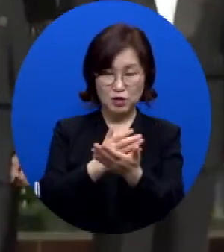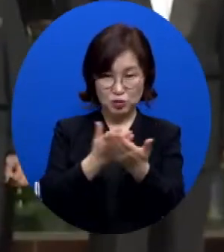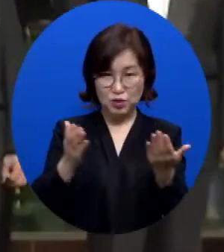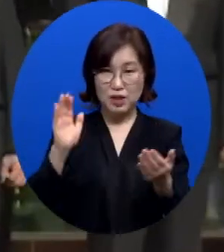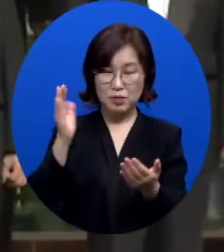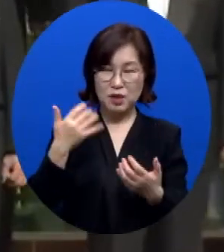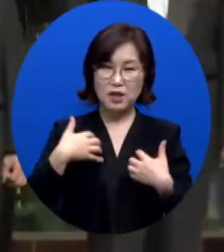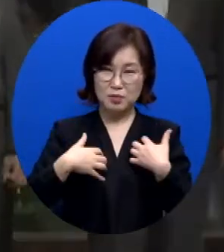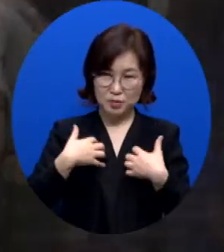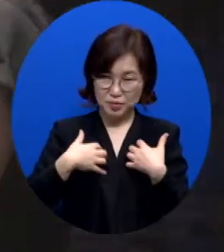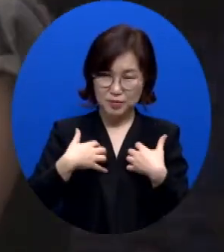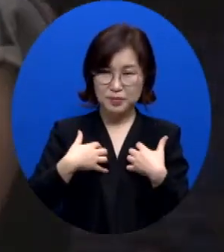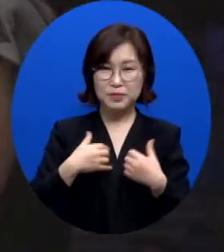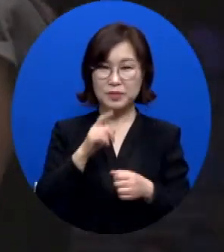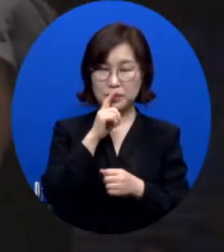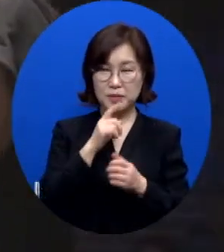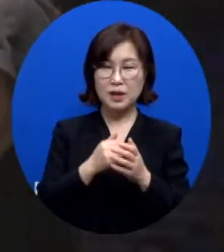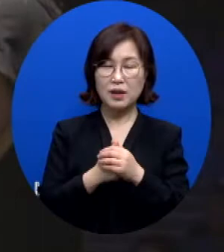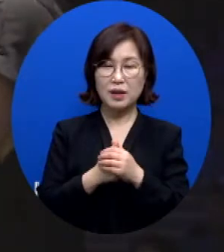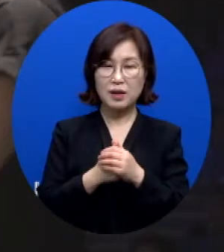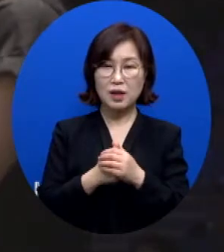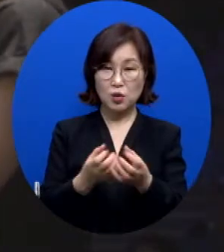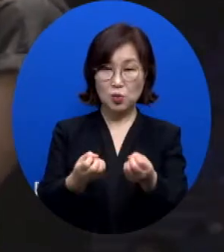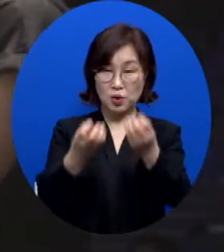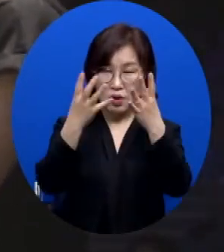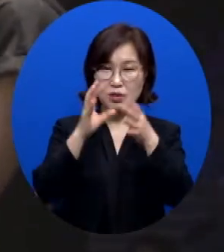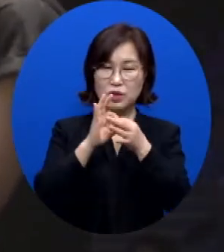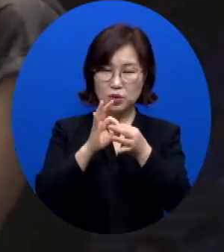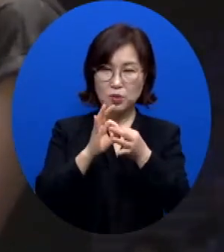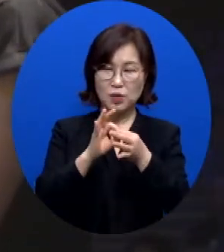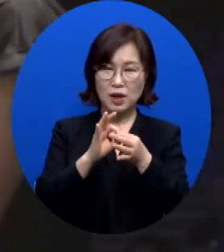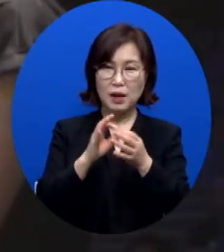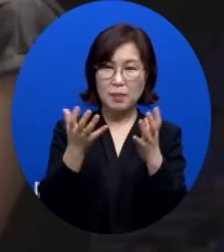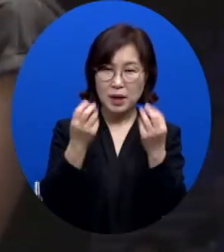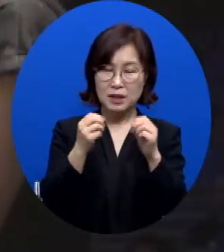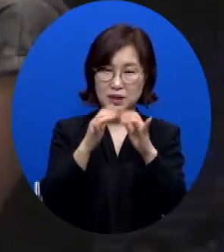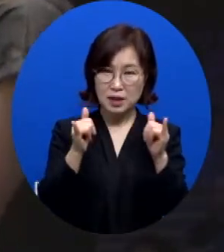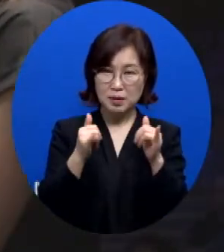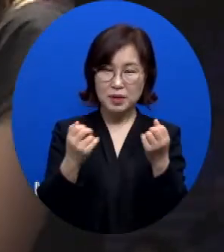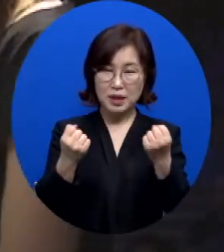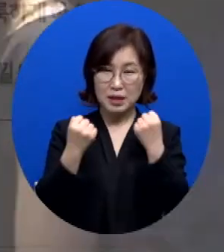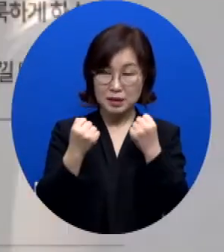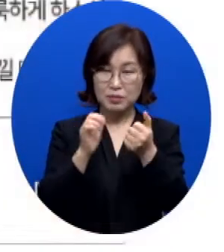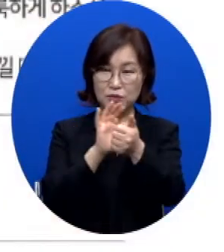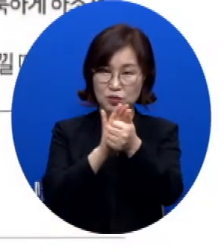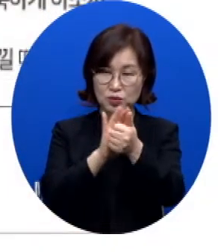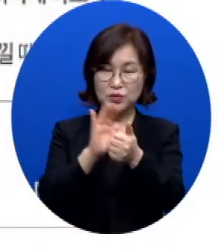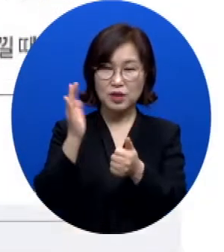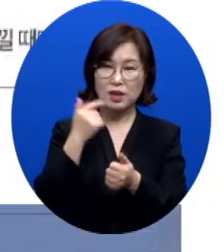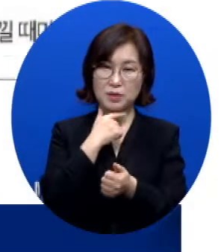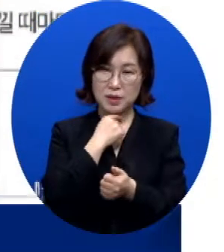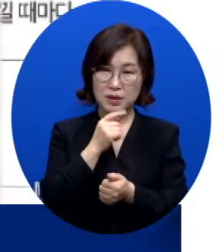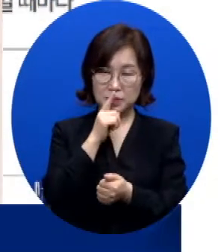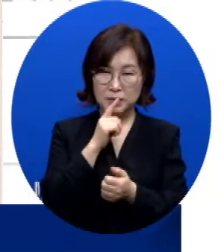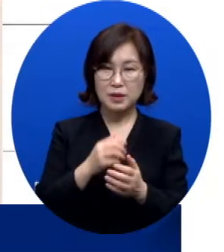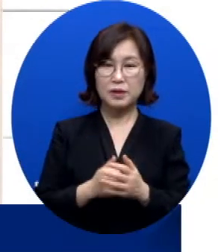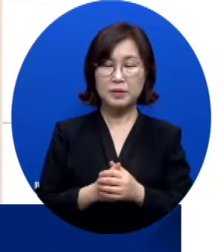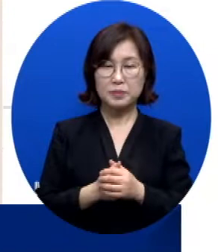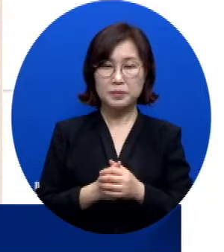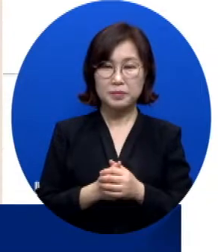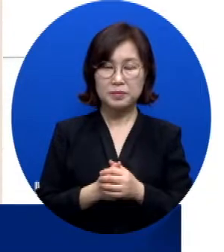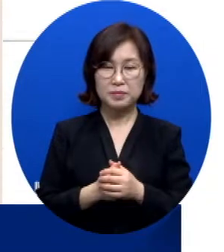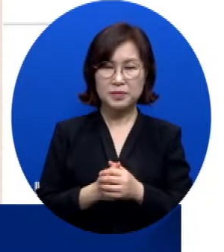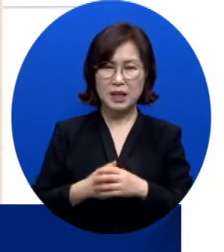감사하다는 조이풀 시너스. 이번 공연이 많은 이들에게 큰 힘을 줄 수 있기를 소망하고 있습니다. 특별히